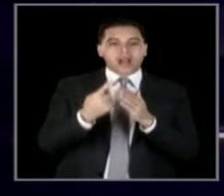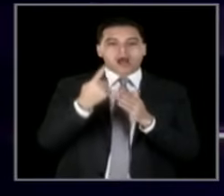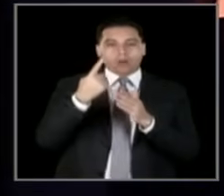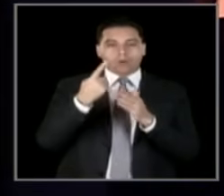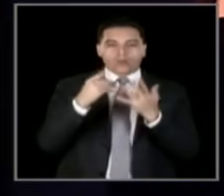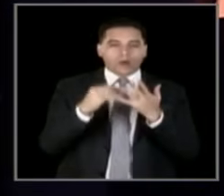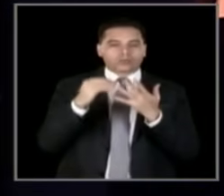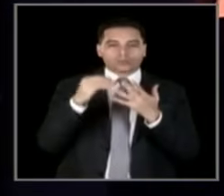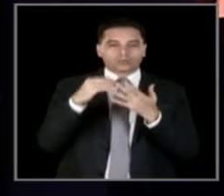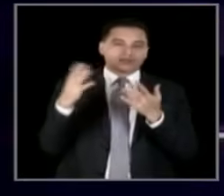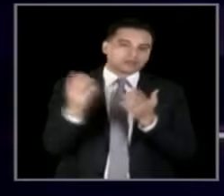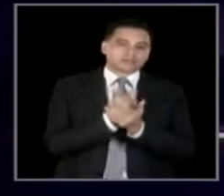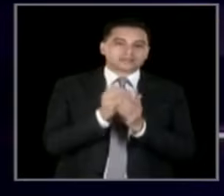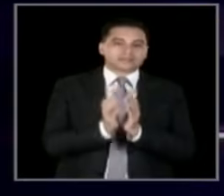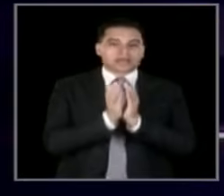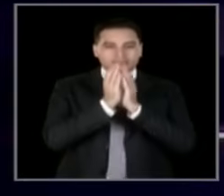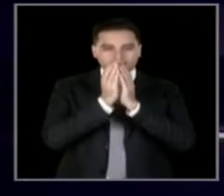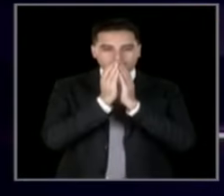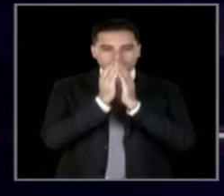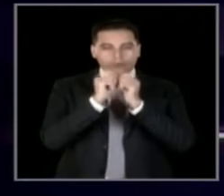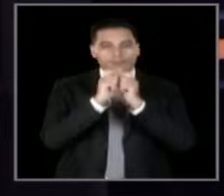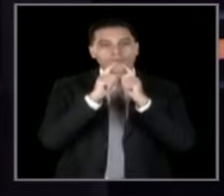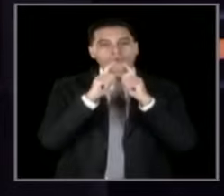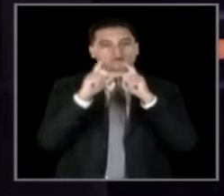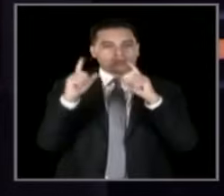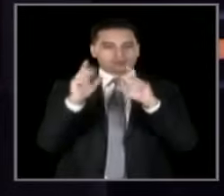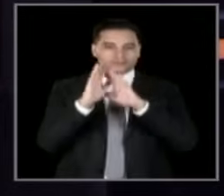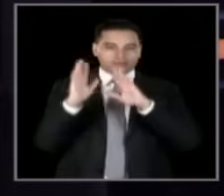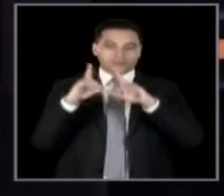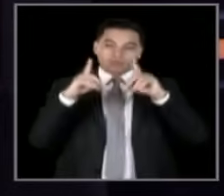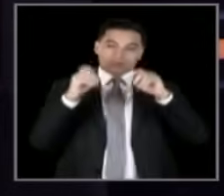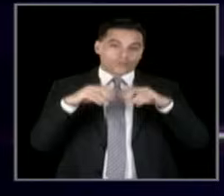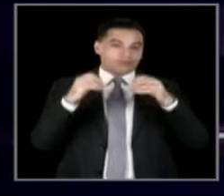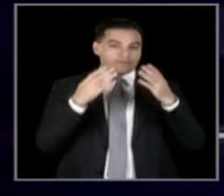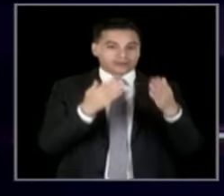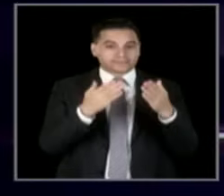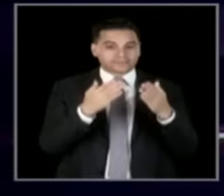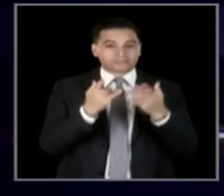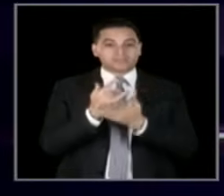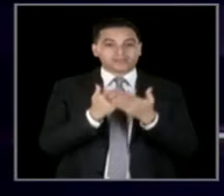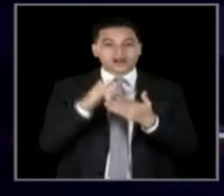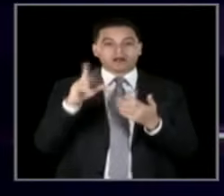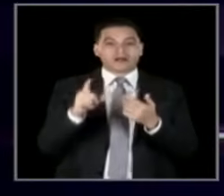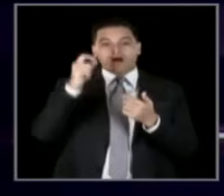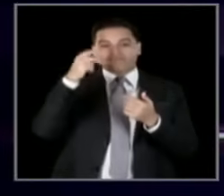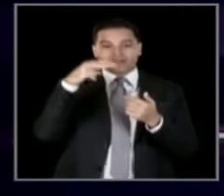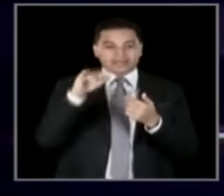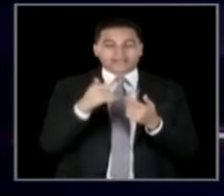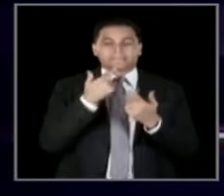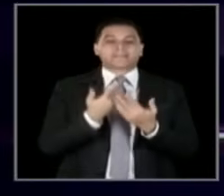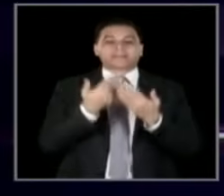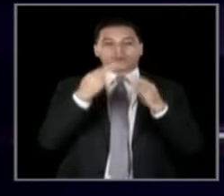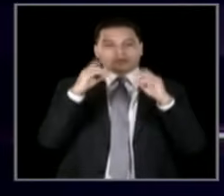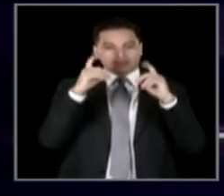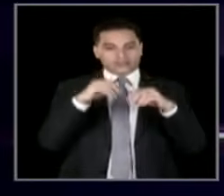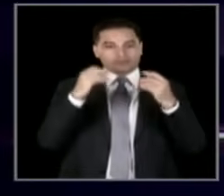مره واحده ان شاء الله. واضحه وصريحه، ربنا يوفقكم. مدرسة الرفع الرسمية بتمنى لكم كل التوفيق. نحيي